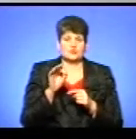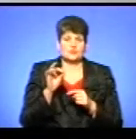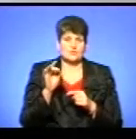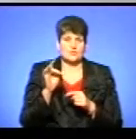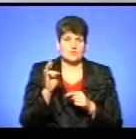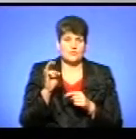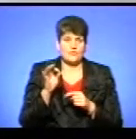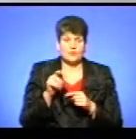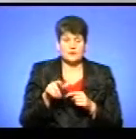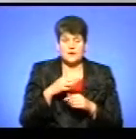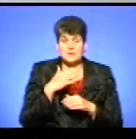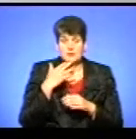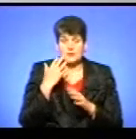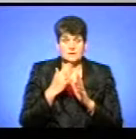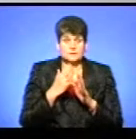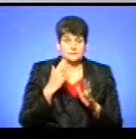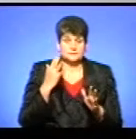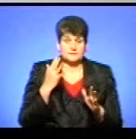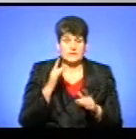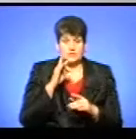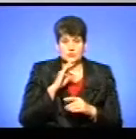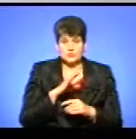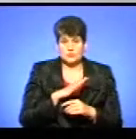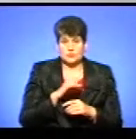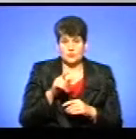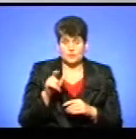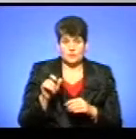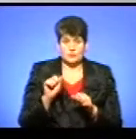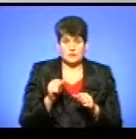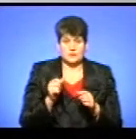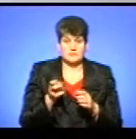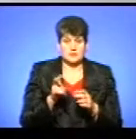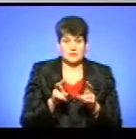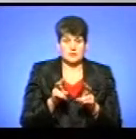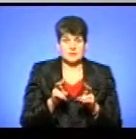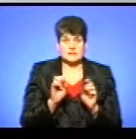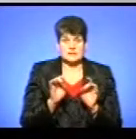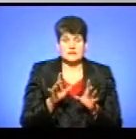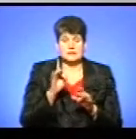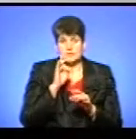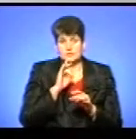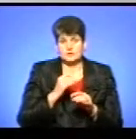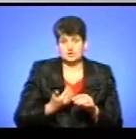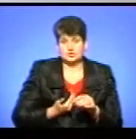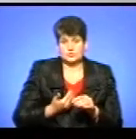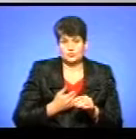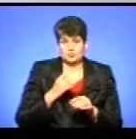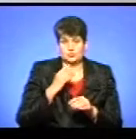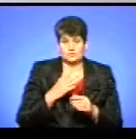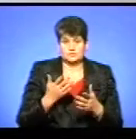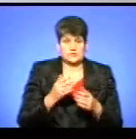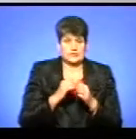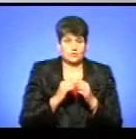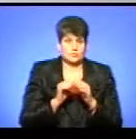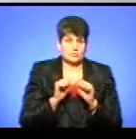ми приїхали, багато людей. Зручніше було, коли люди собі могли там по своїх, де живуть, здати, і комфортніше принаймні. Ну, не кожен